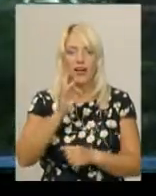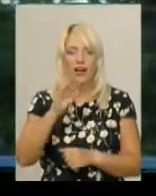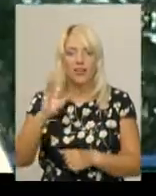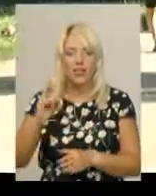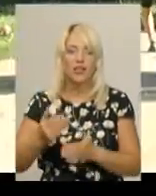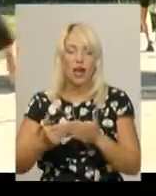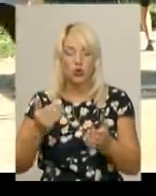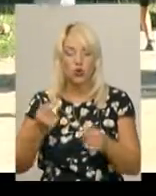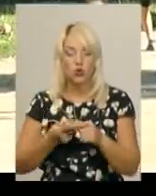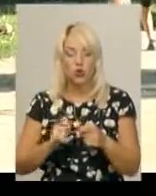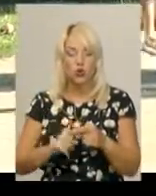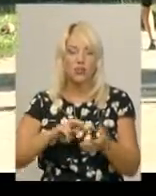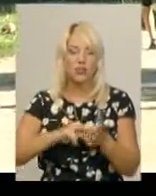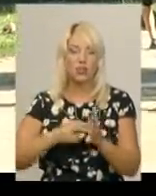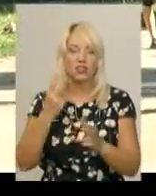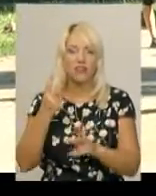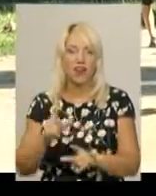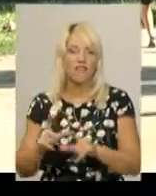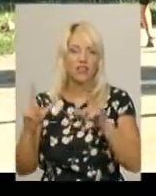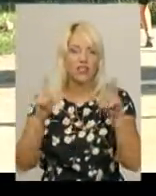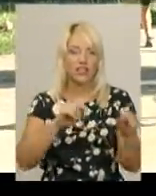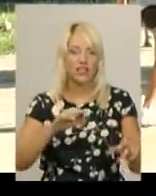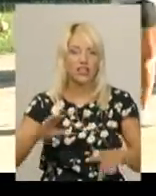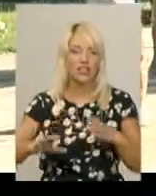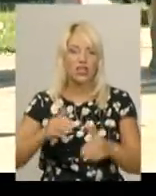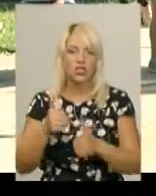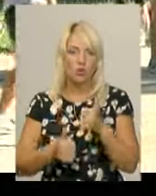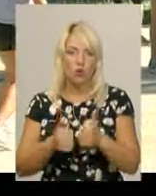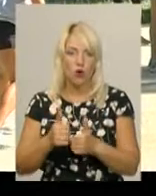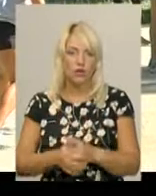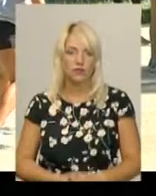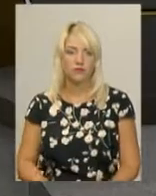збори. Ярослава Антушевська, Дем'ян Цегольник, новини Поділля Центр.